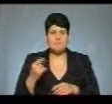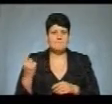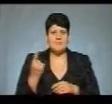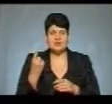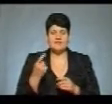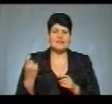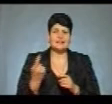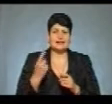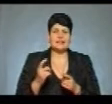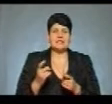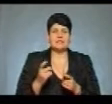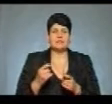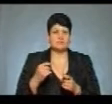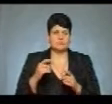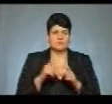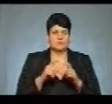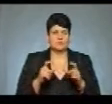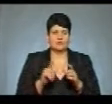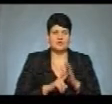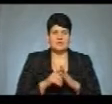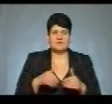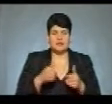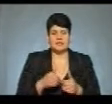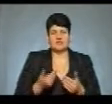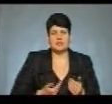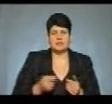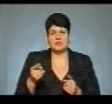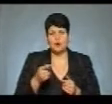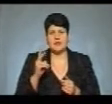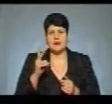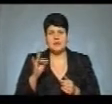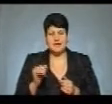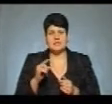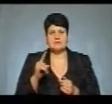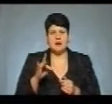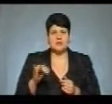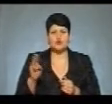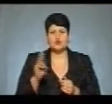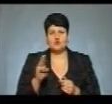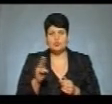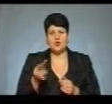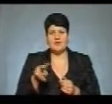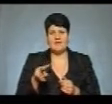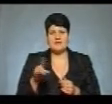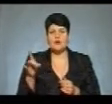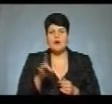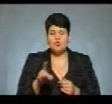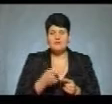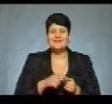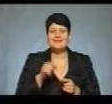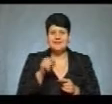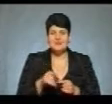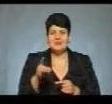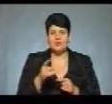єдиного диспетчерського пункту почали звертатись жителі Тернопільського, Кременецького, Збаразького, Шумського і Лановецького районів. Ці райони